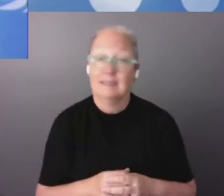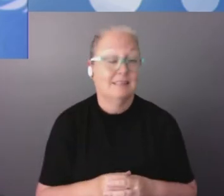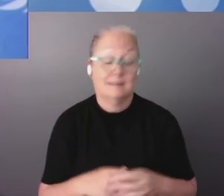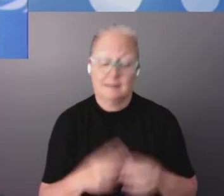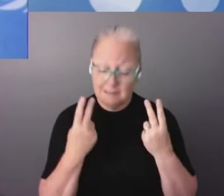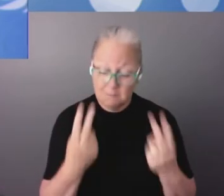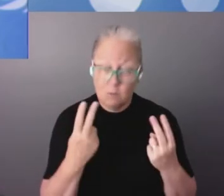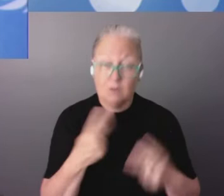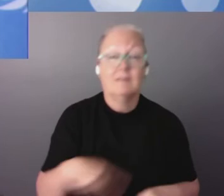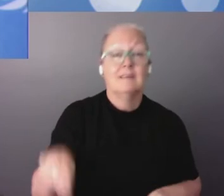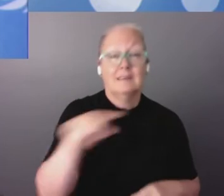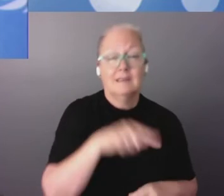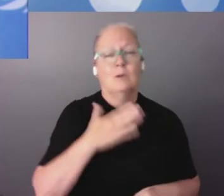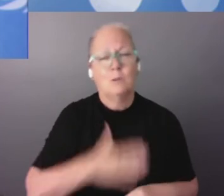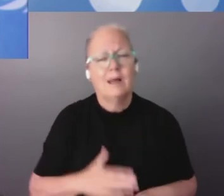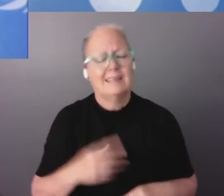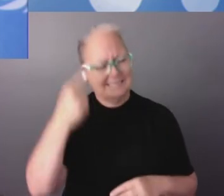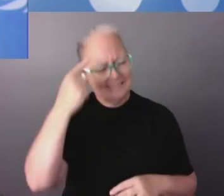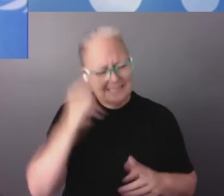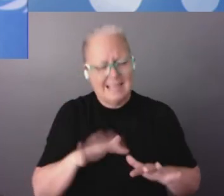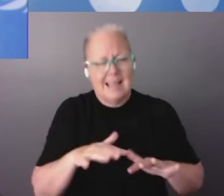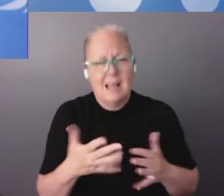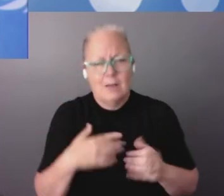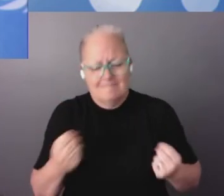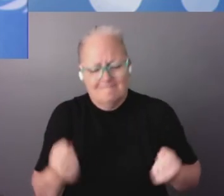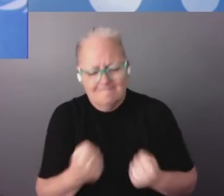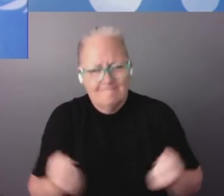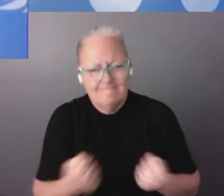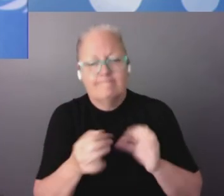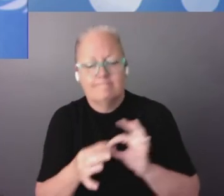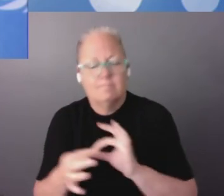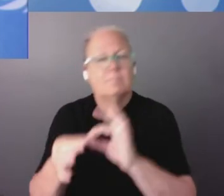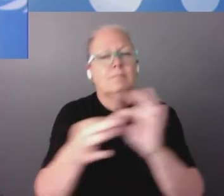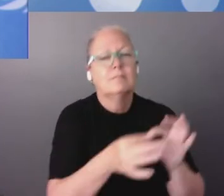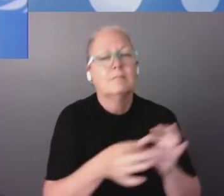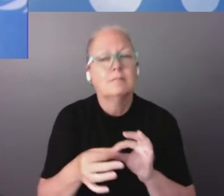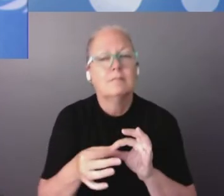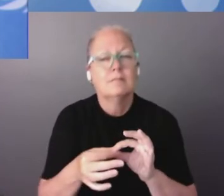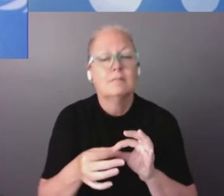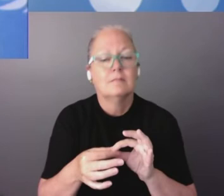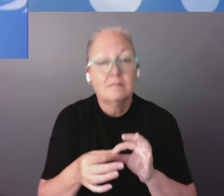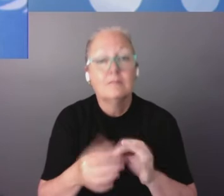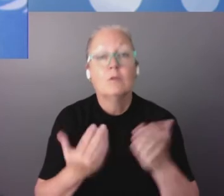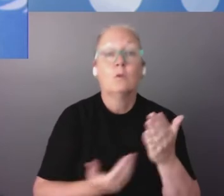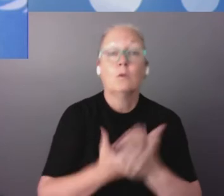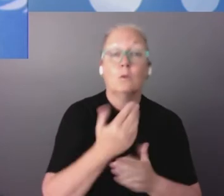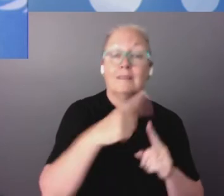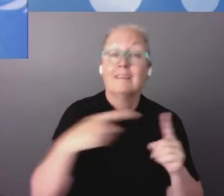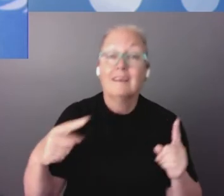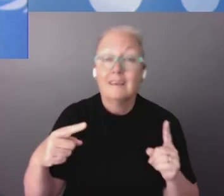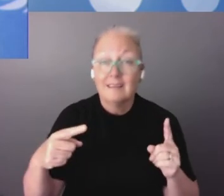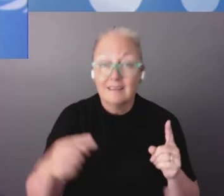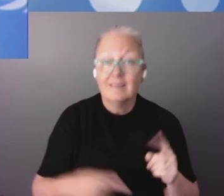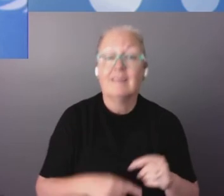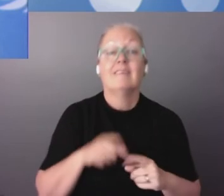Internet soit une communauté unifiée. Unifiée, c'est plus